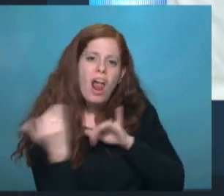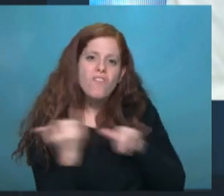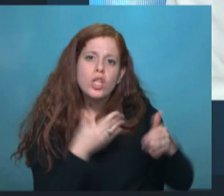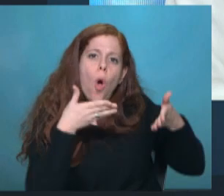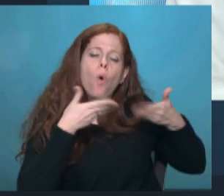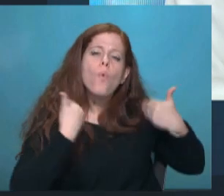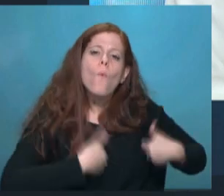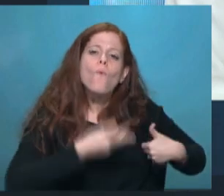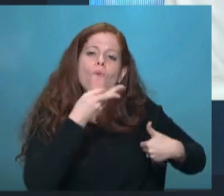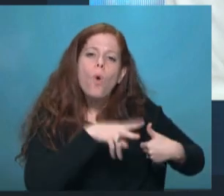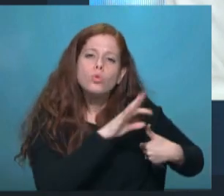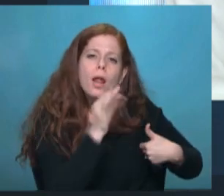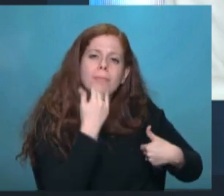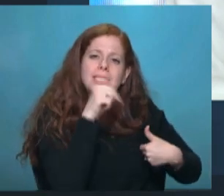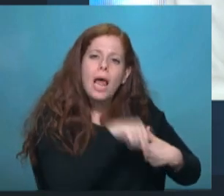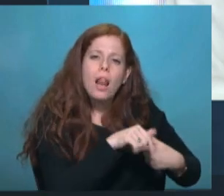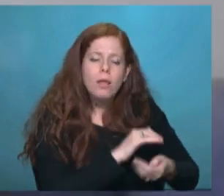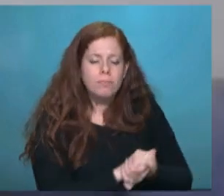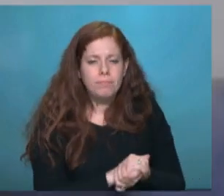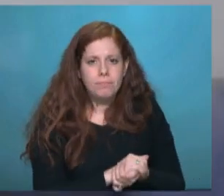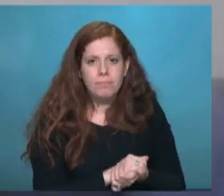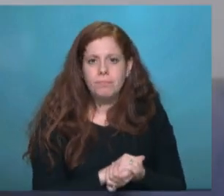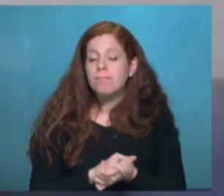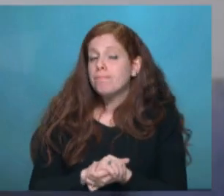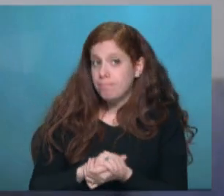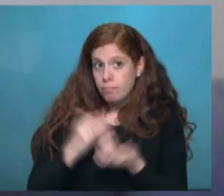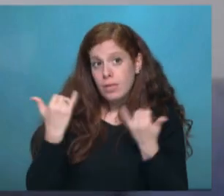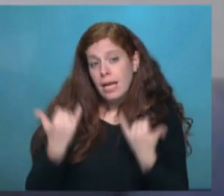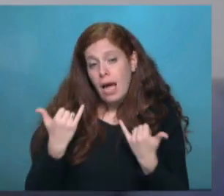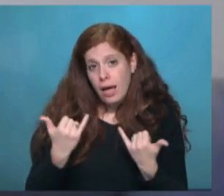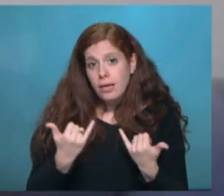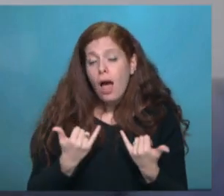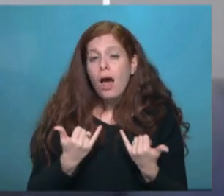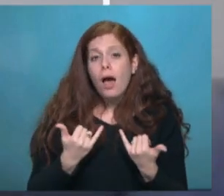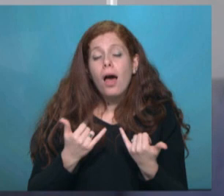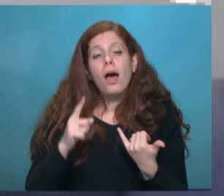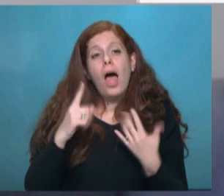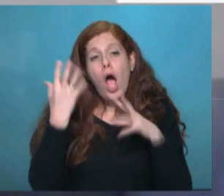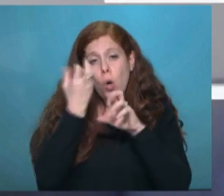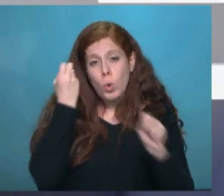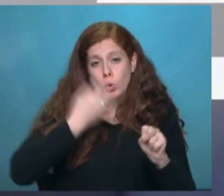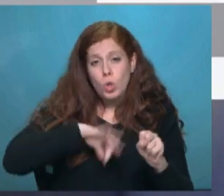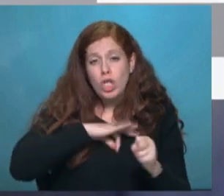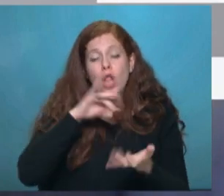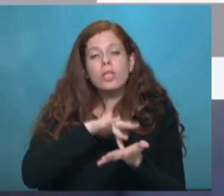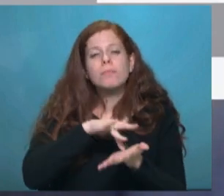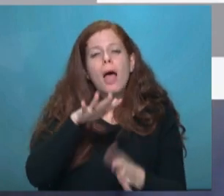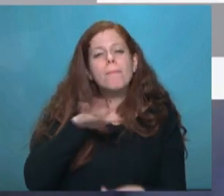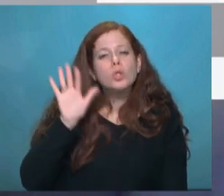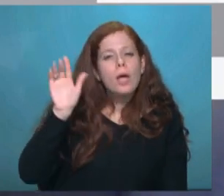לישראל? טוב, אנחנו כרגע, הקונסול שלנו נמצא כרגע בשטח, נמצא